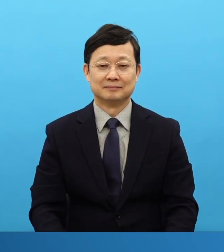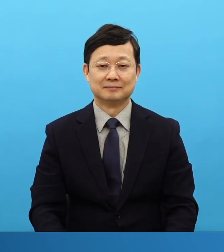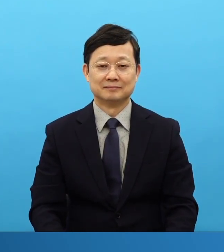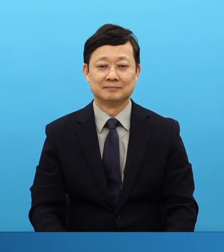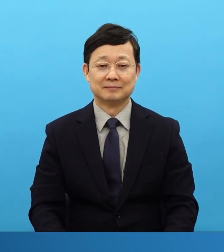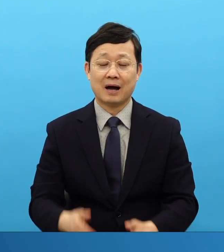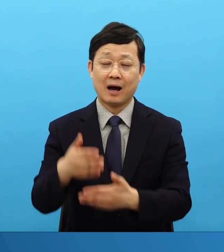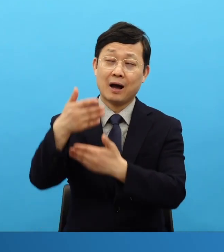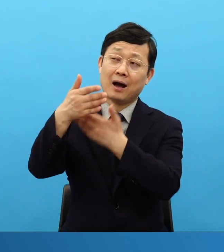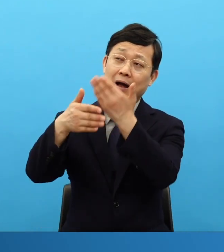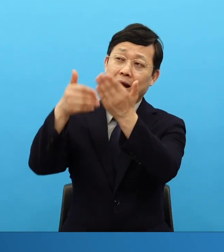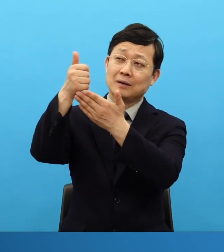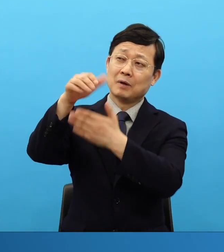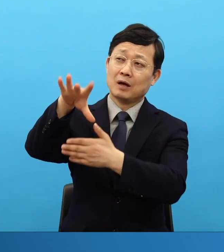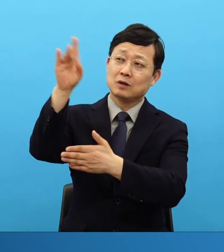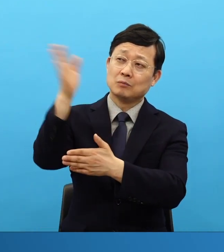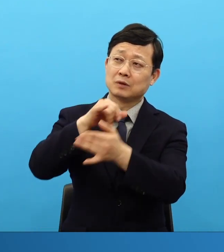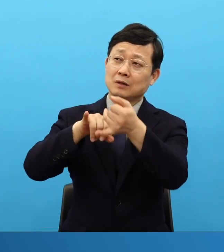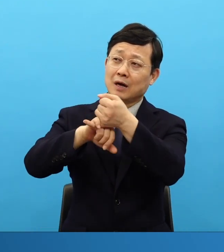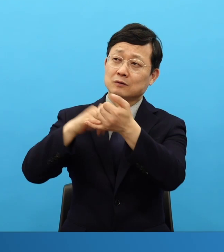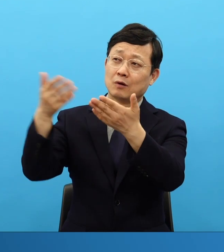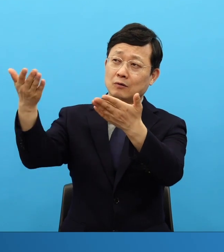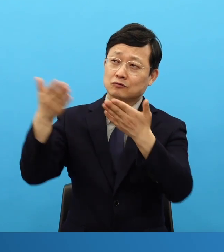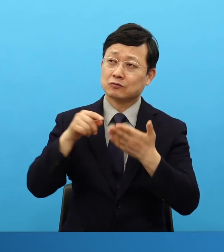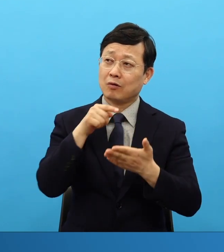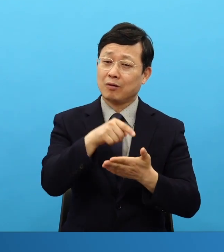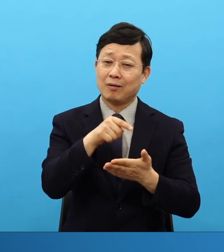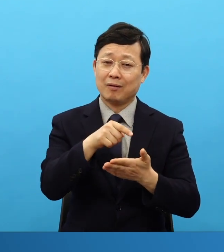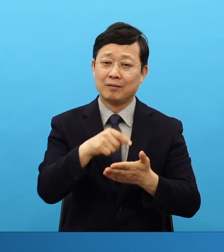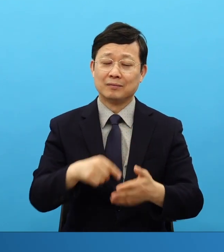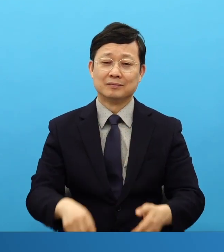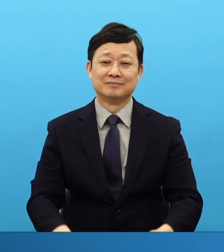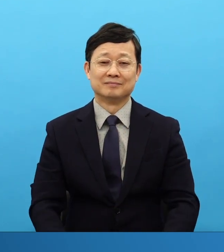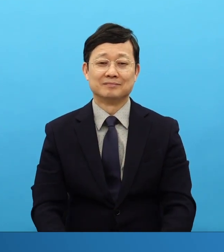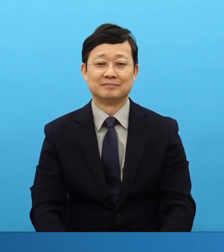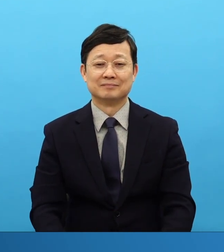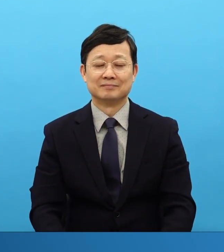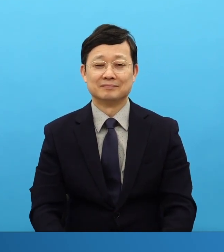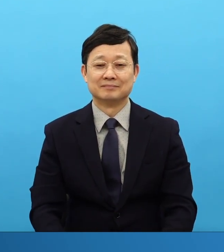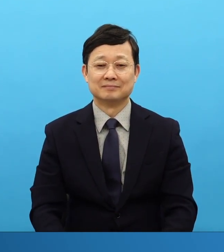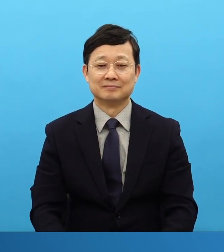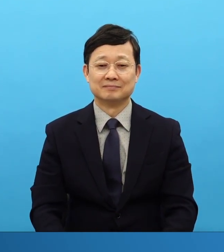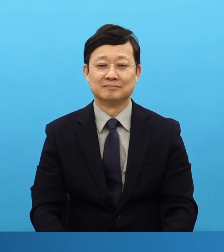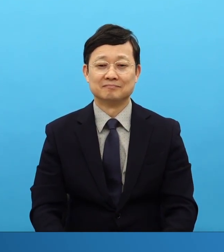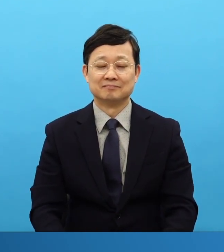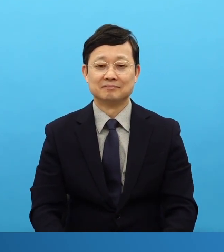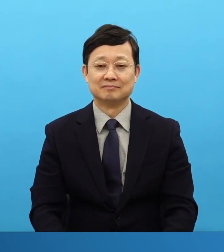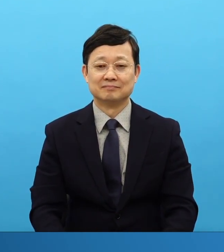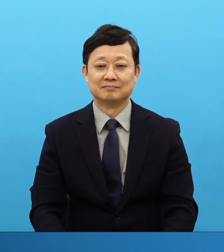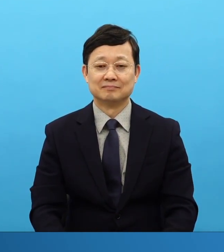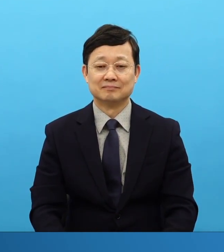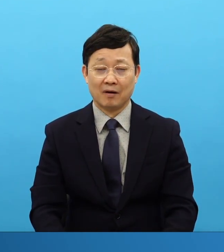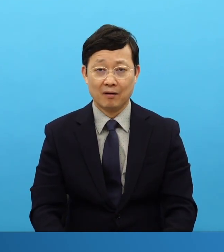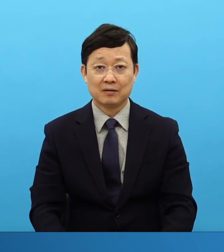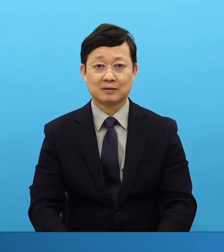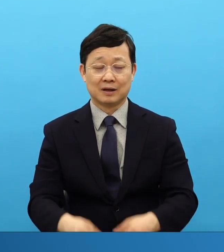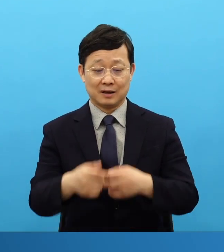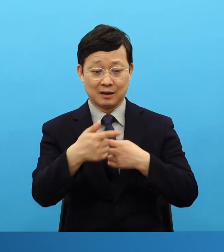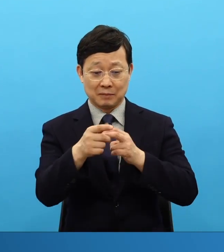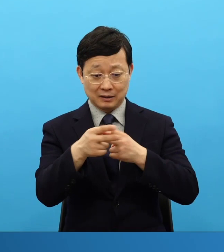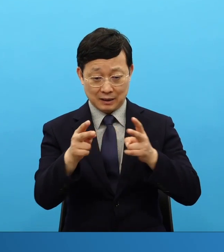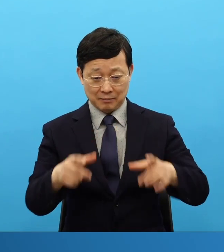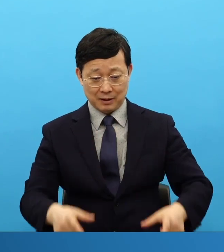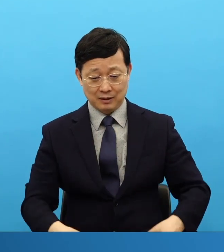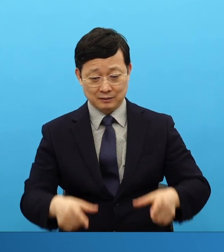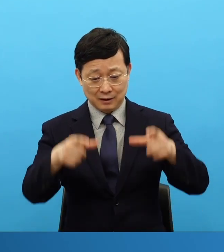처음부터 약속한 게 이루어진 거예요. It is the fulfillment of the promise that God made from the very beginning, Acts chapter 2, verse 1 to 4. 여기에 열다섯 나라 시스템이 딱 서게